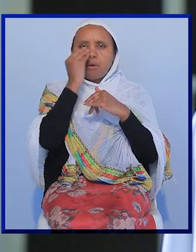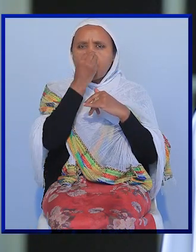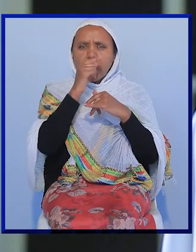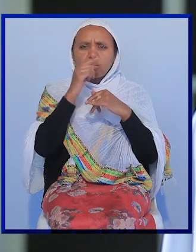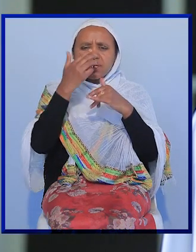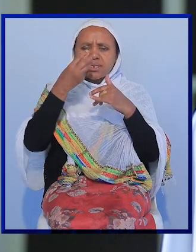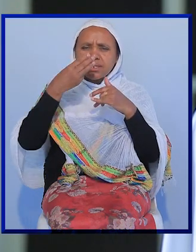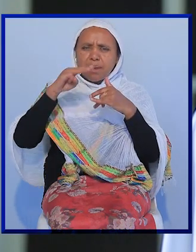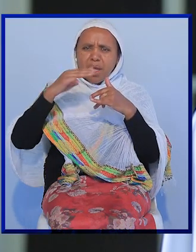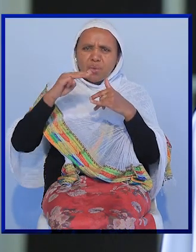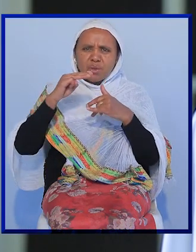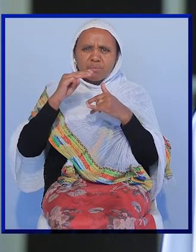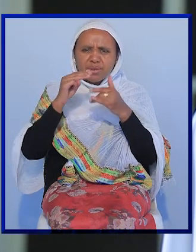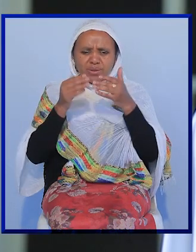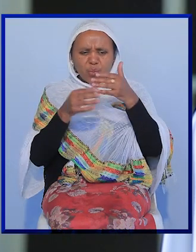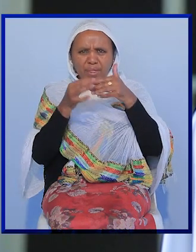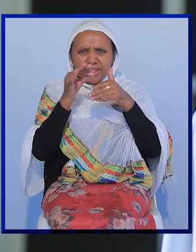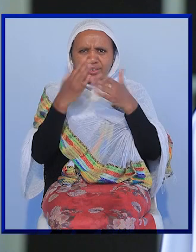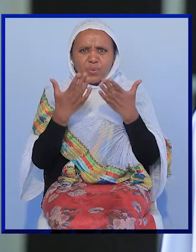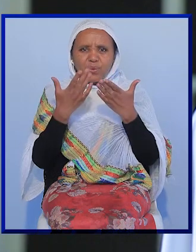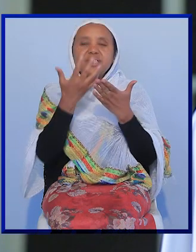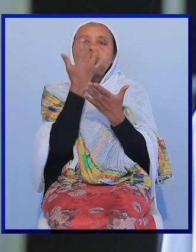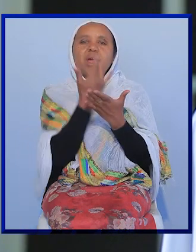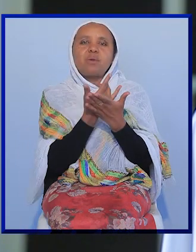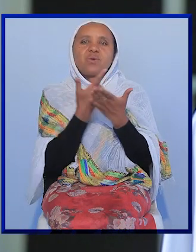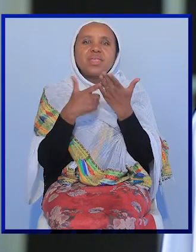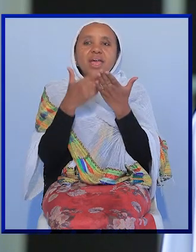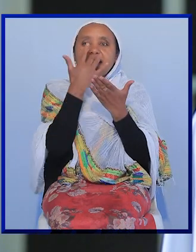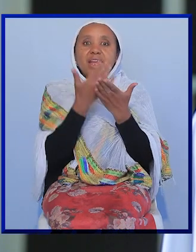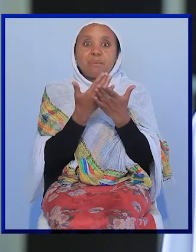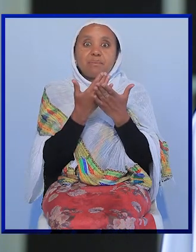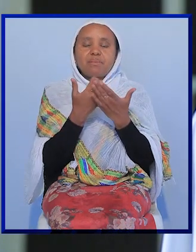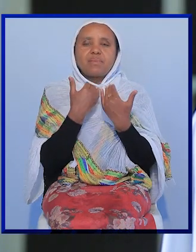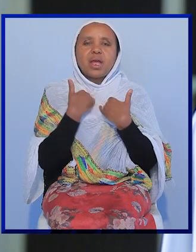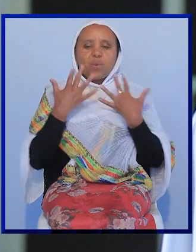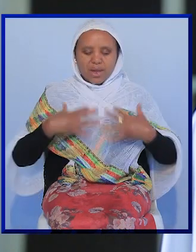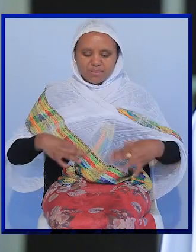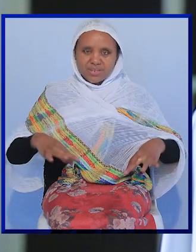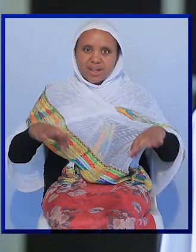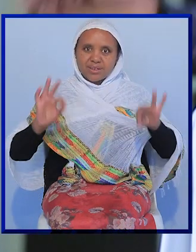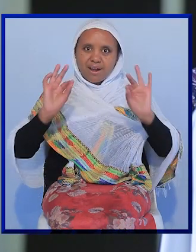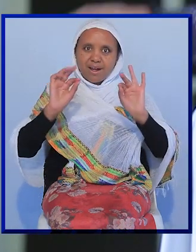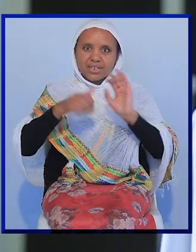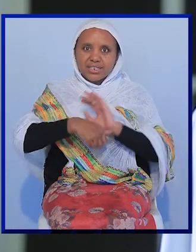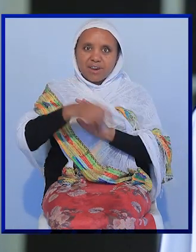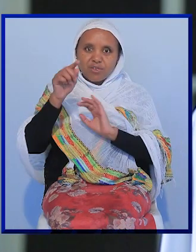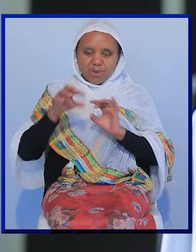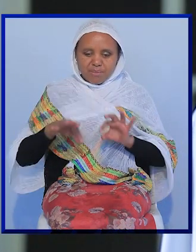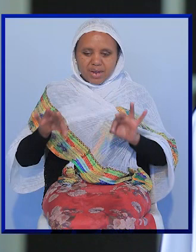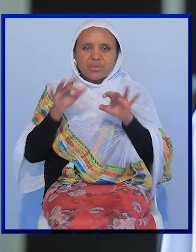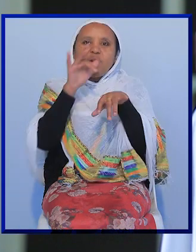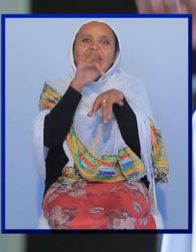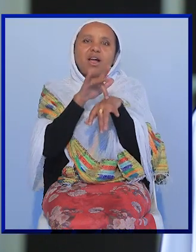ሰማያዊ ወይን ጠጅ ነገር ነው። እንደዛ አይነት ቀለም አለው አይደለ? ያንን ቀለም ያለው ቀሚስ አርጋ ስታልፍ በቀሚሷ